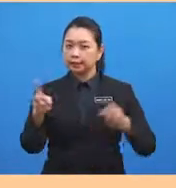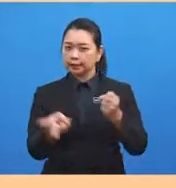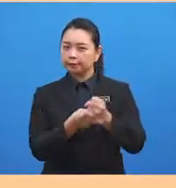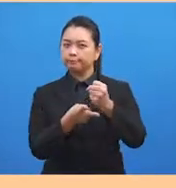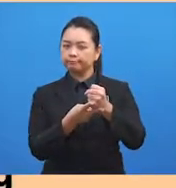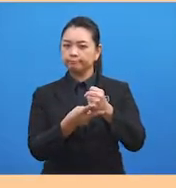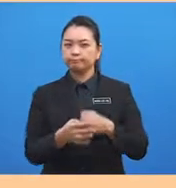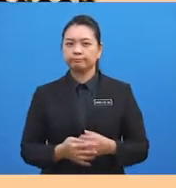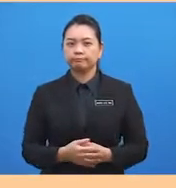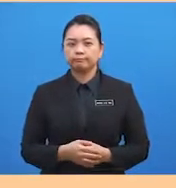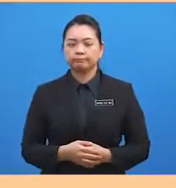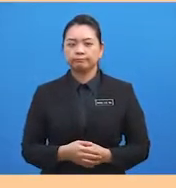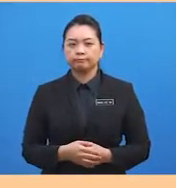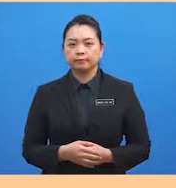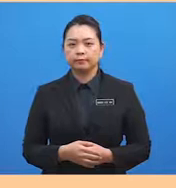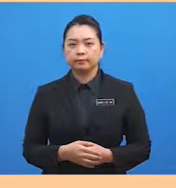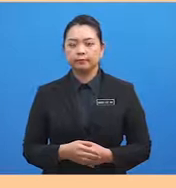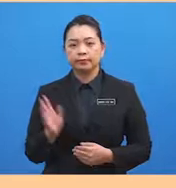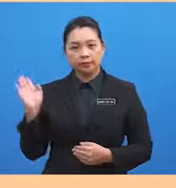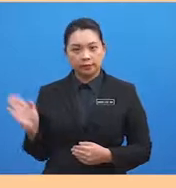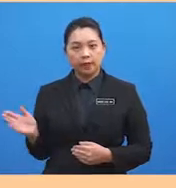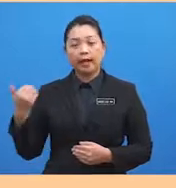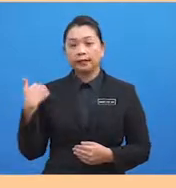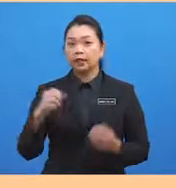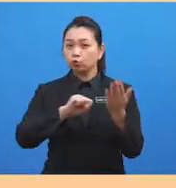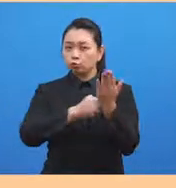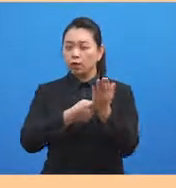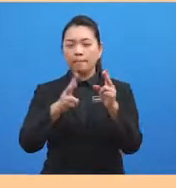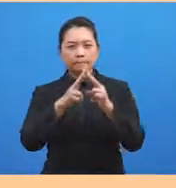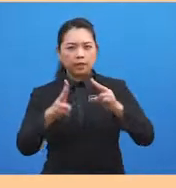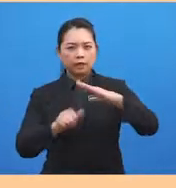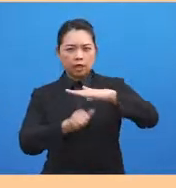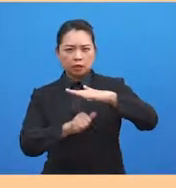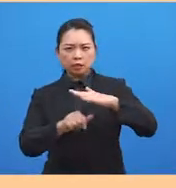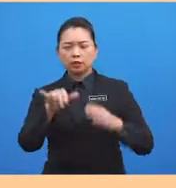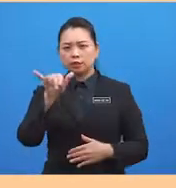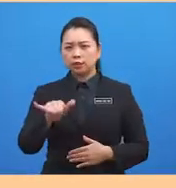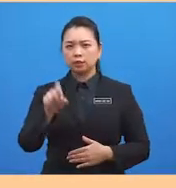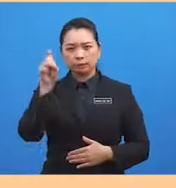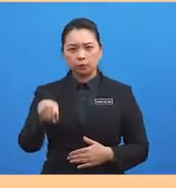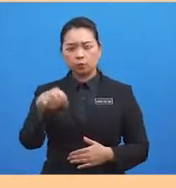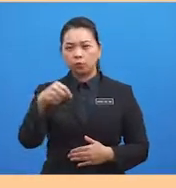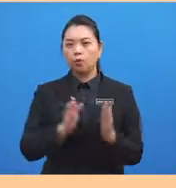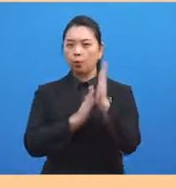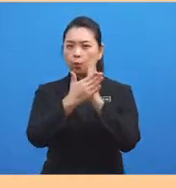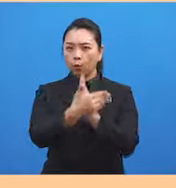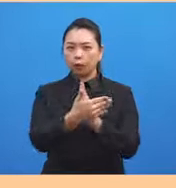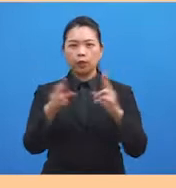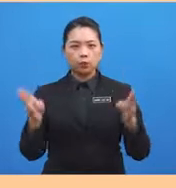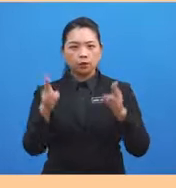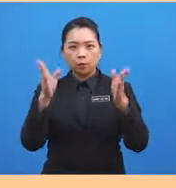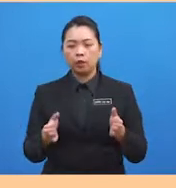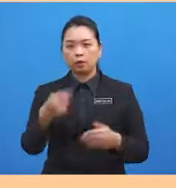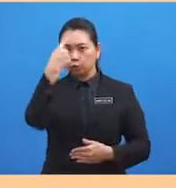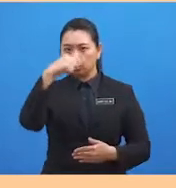disimpan. Simpanan peribadi adalah sumber paling asas yang diperlukan oleh